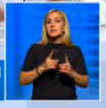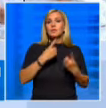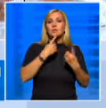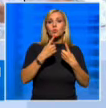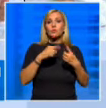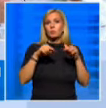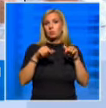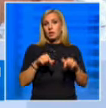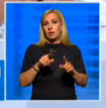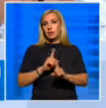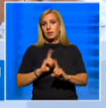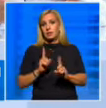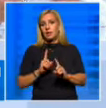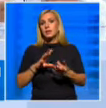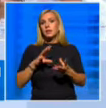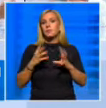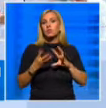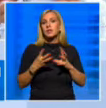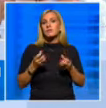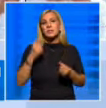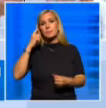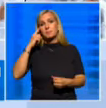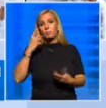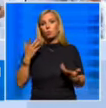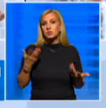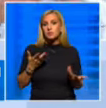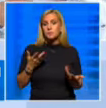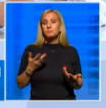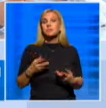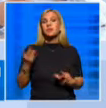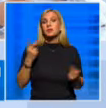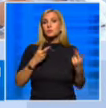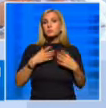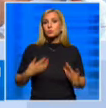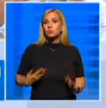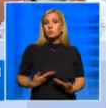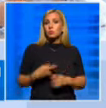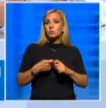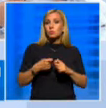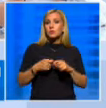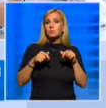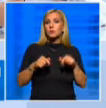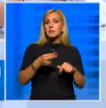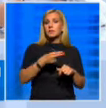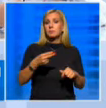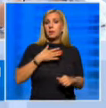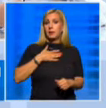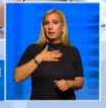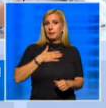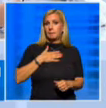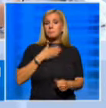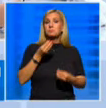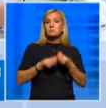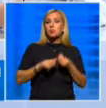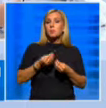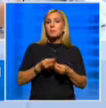не и дали политиците трябва да вземат позиция по тях или не. Естествено, че е необходимо да го направят, щом тази тема съществува.